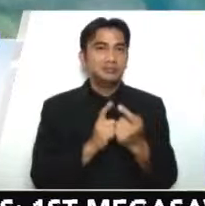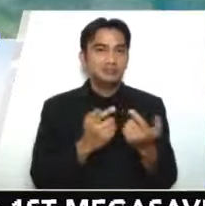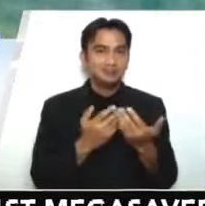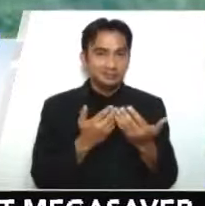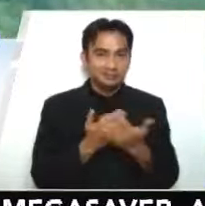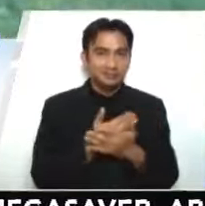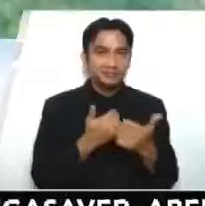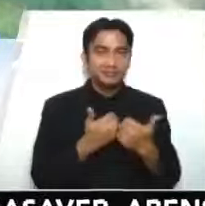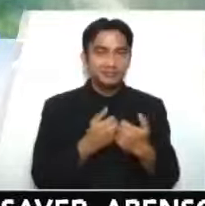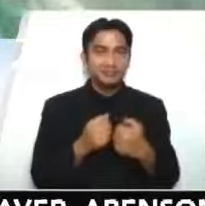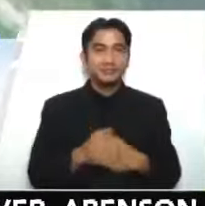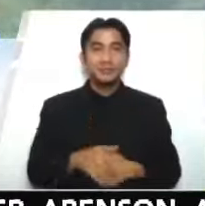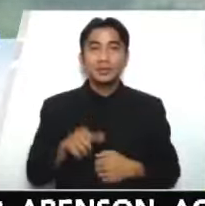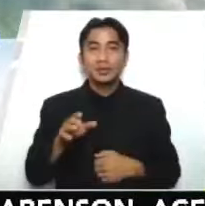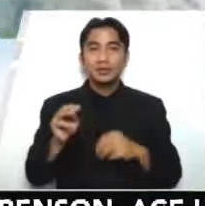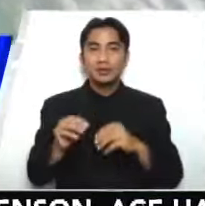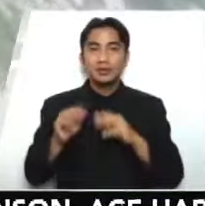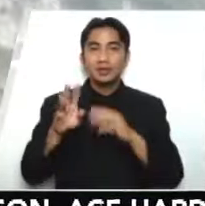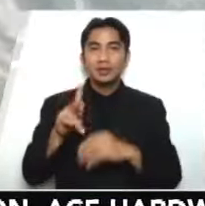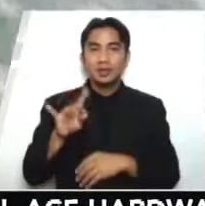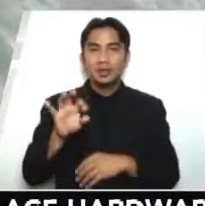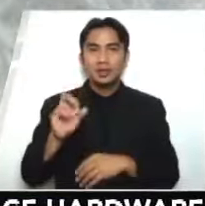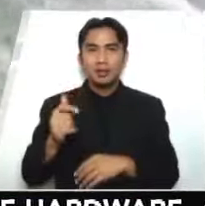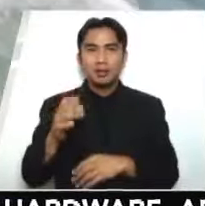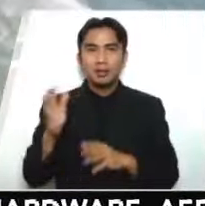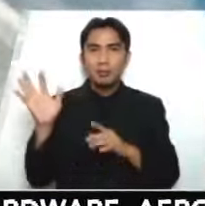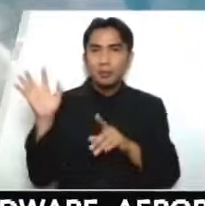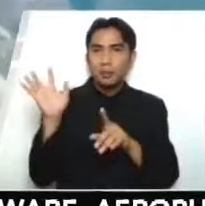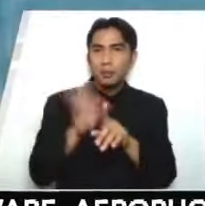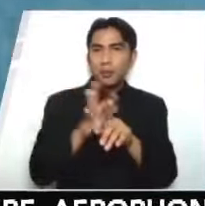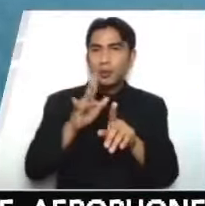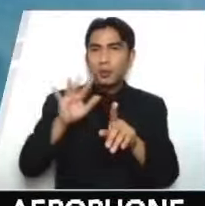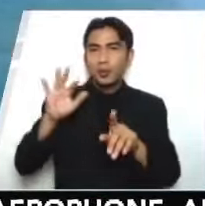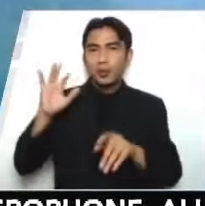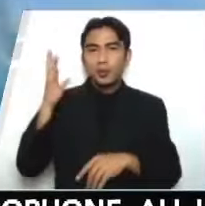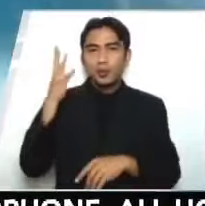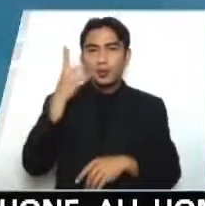Kilang na may makinang naganda.